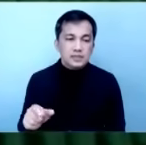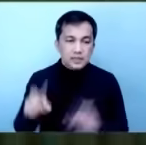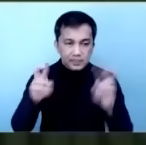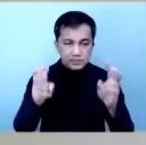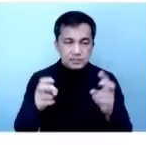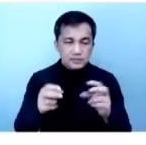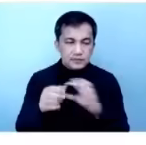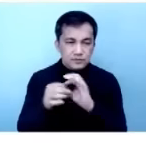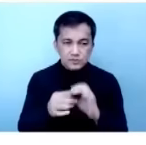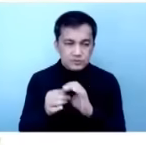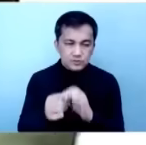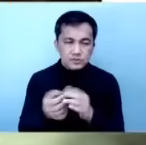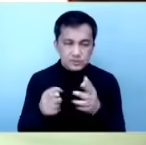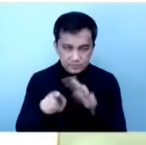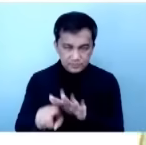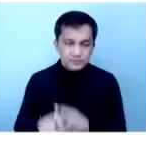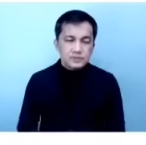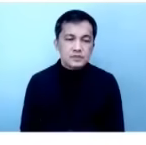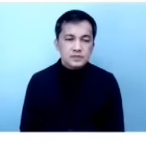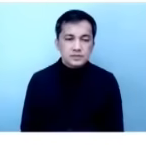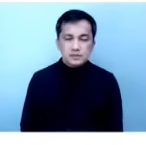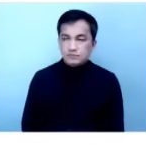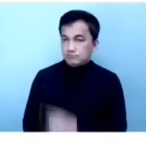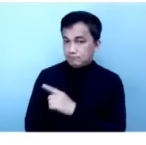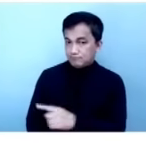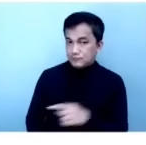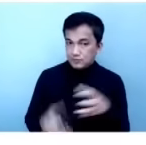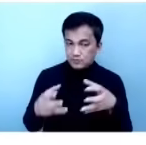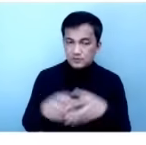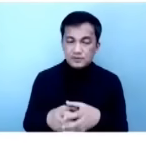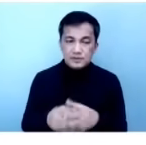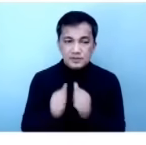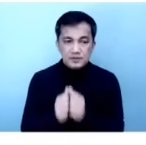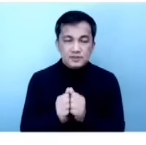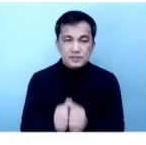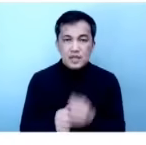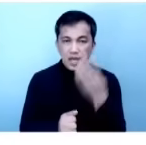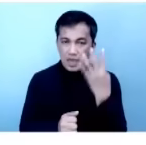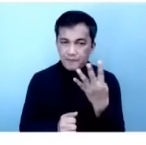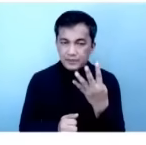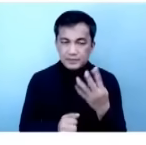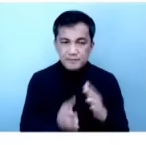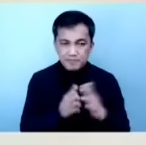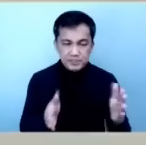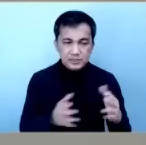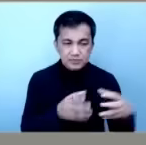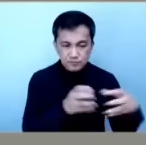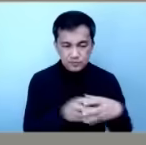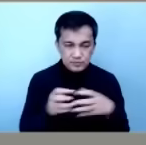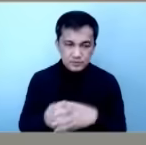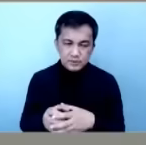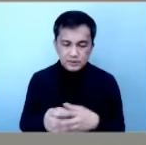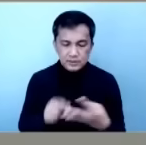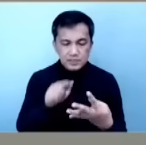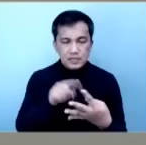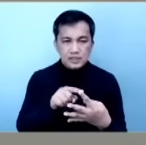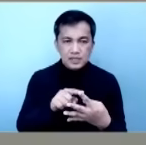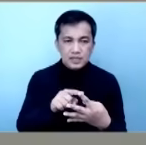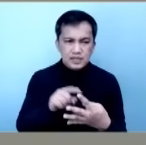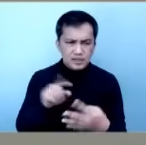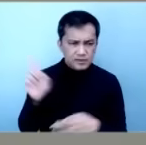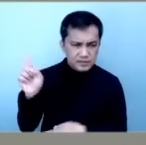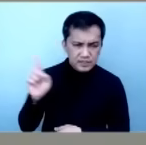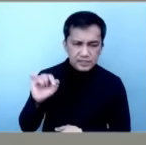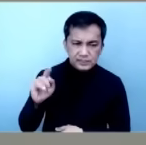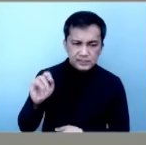inclusive sa binuong koalisyon magkakasama na ang apat na malalaking partido kabilang diyan Ang Al etihad mula sa